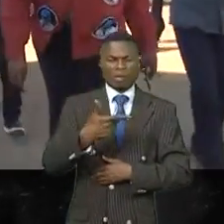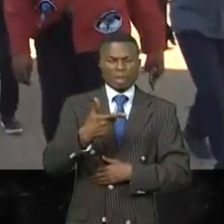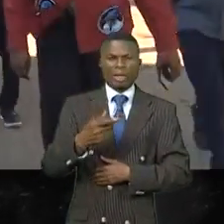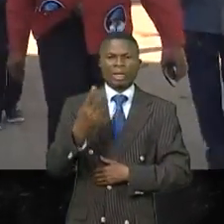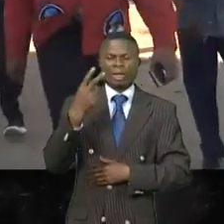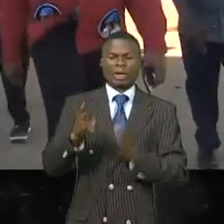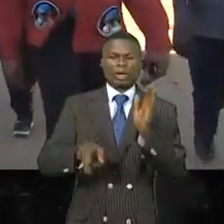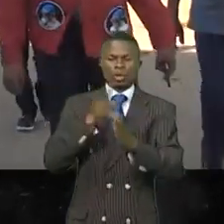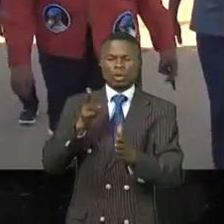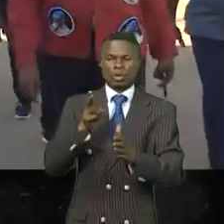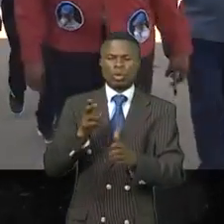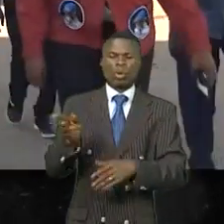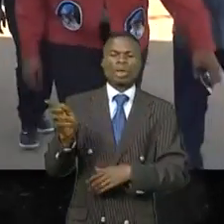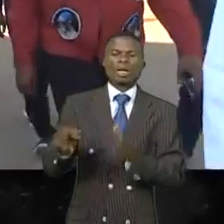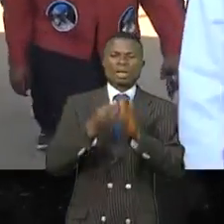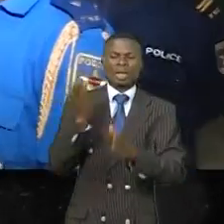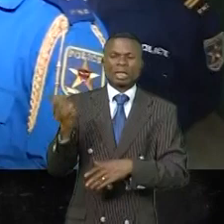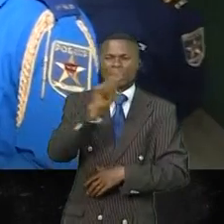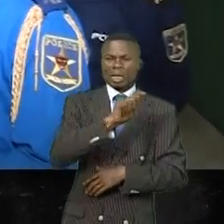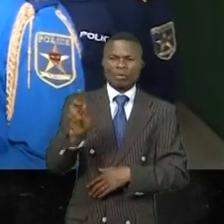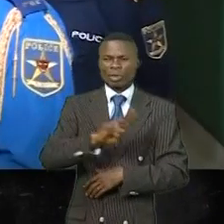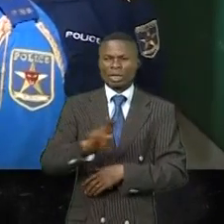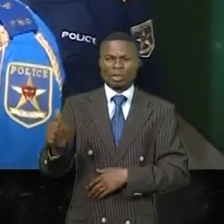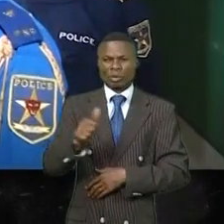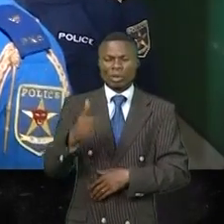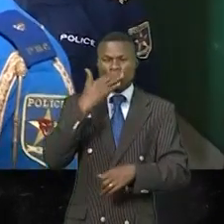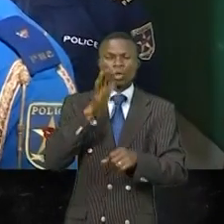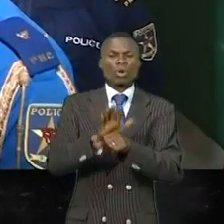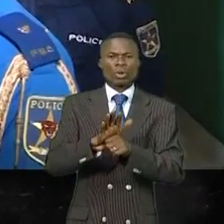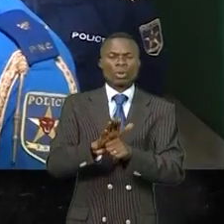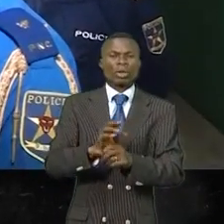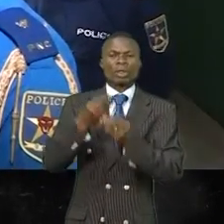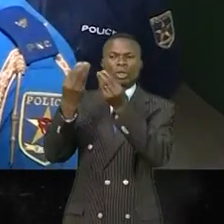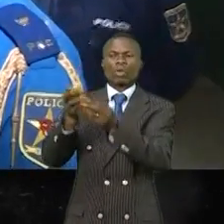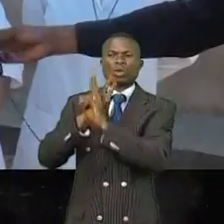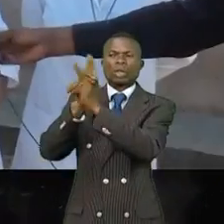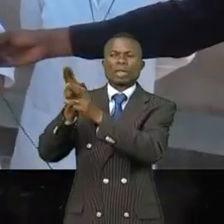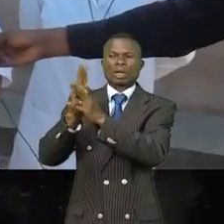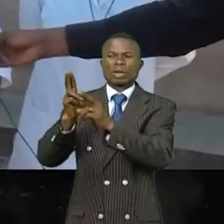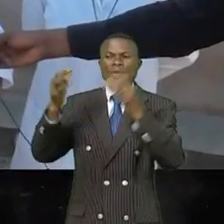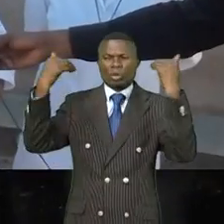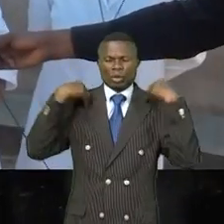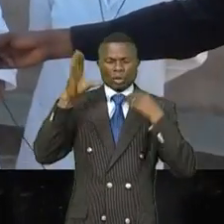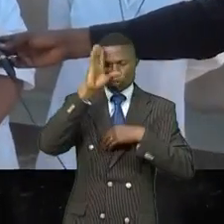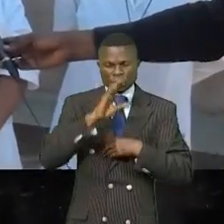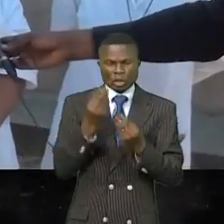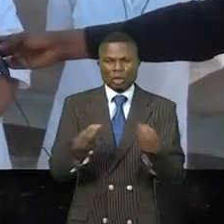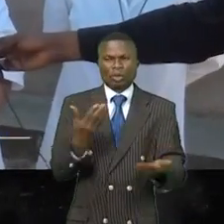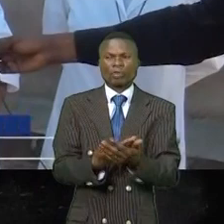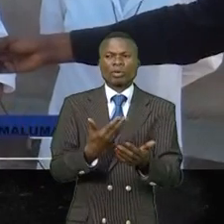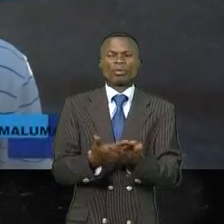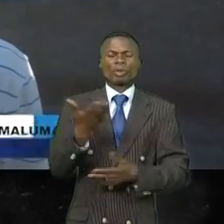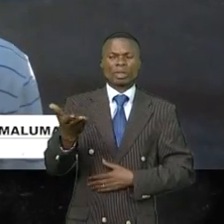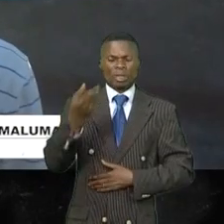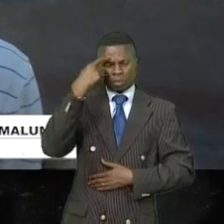professeur Trifon Kintiemulumba et sa délégation ont promis de faire rapport à qui des droits pour des solutions idoines urgentes